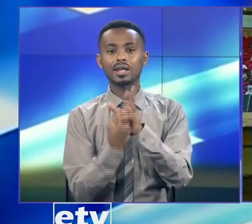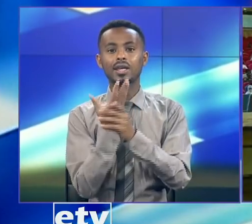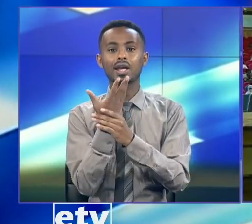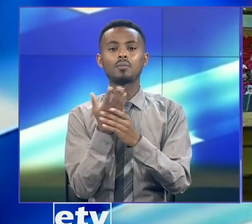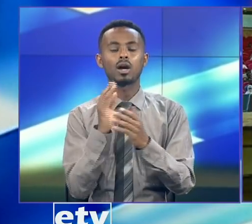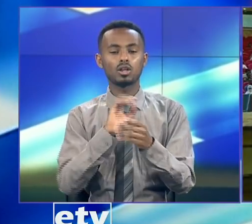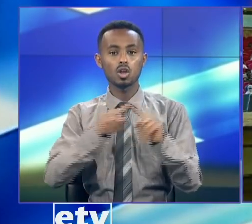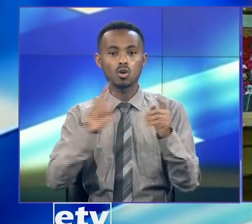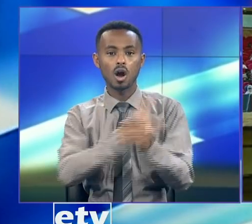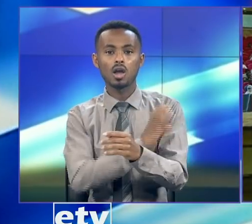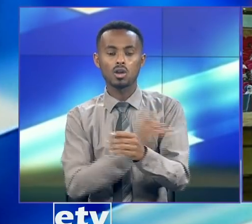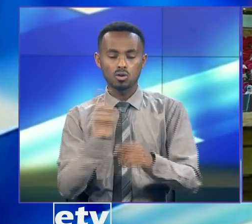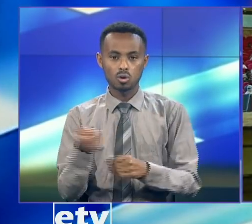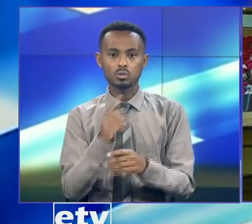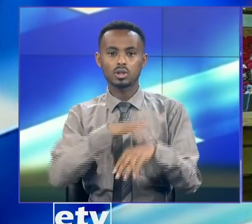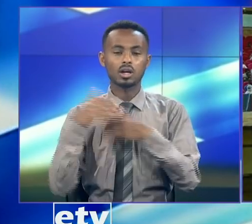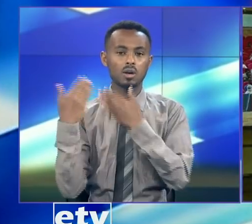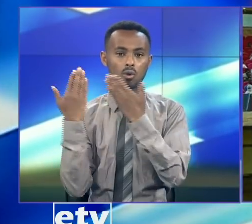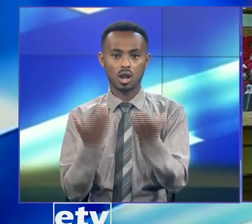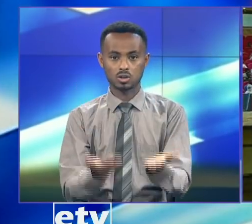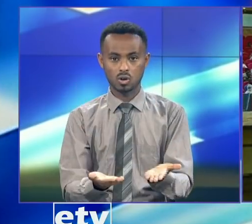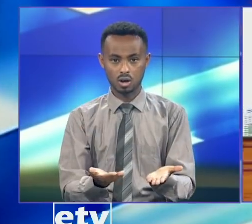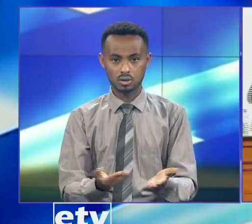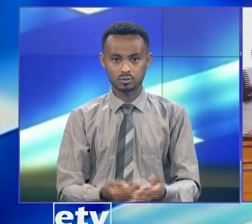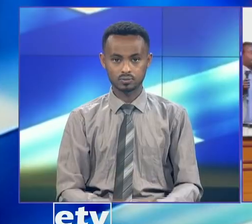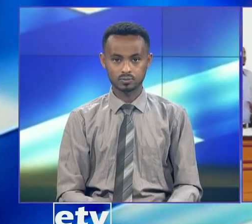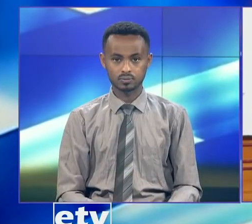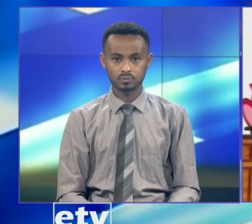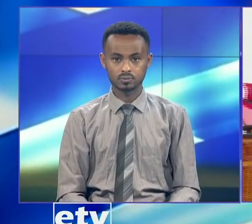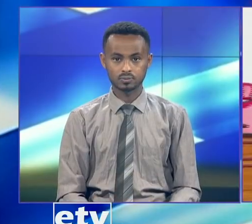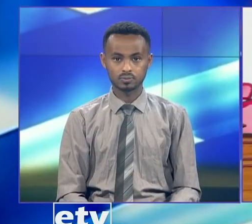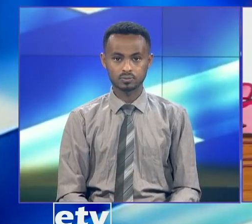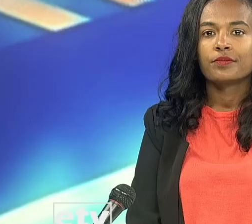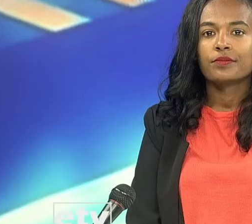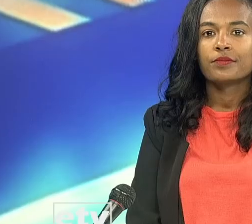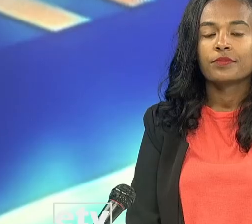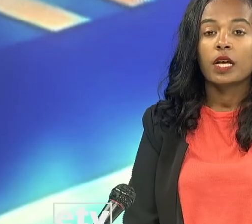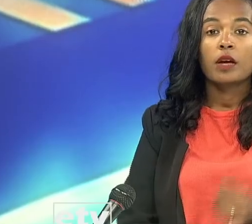ልዩ ኃይል እንዲሆኑም ጥሪ ቀርቦላቸዋል።